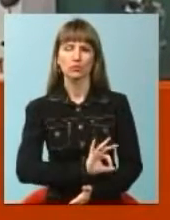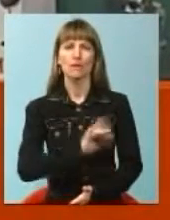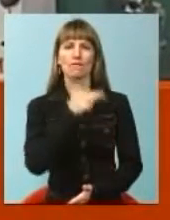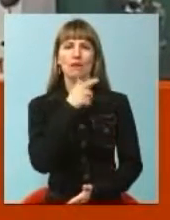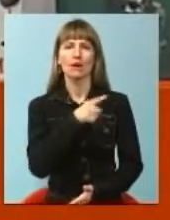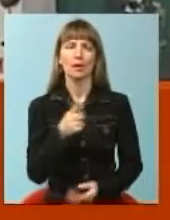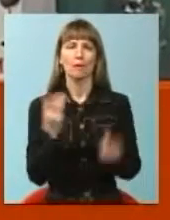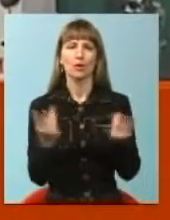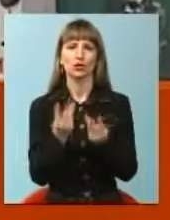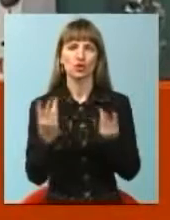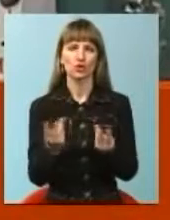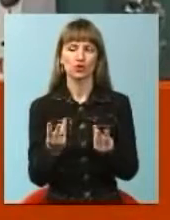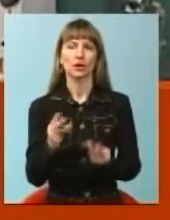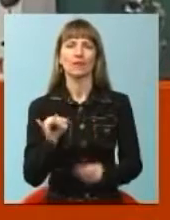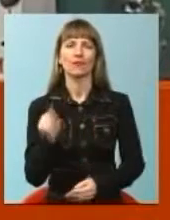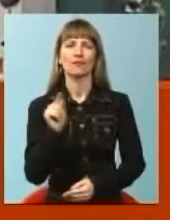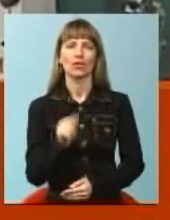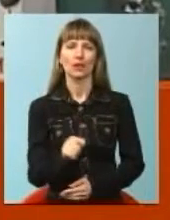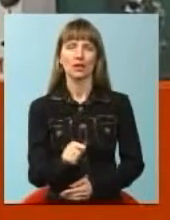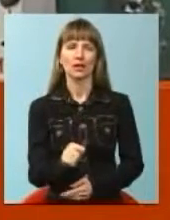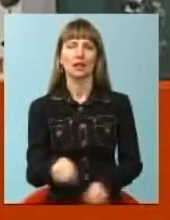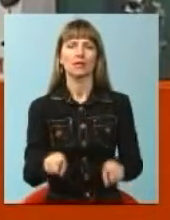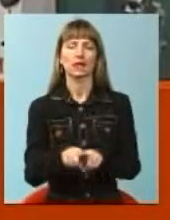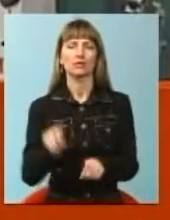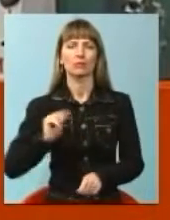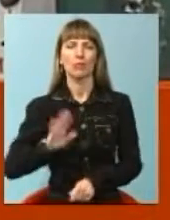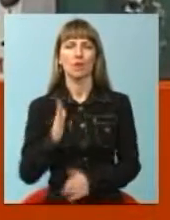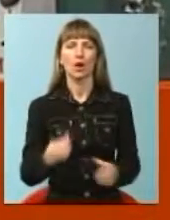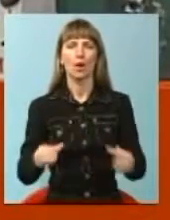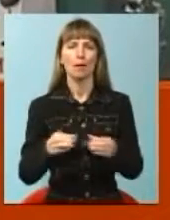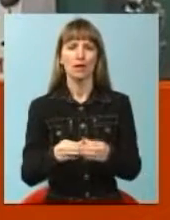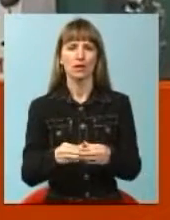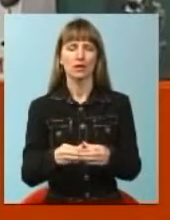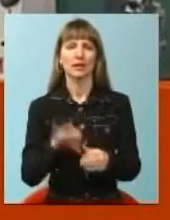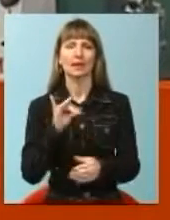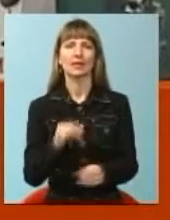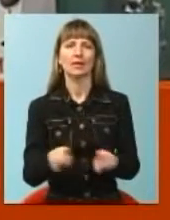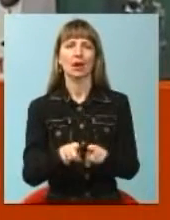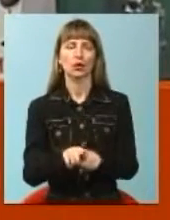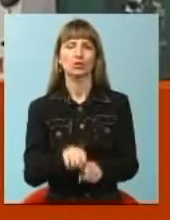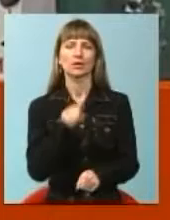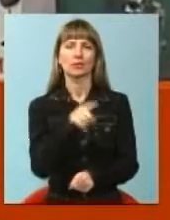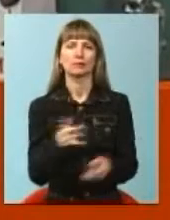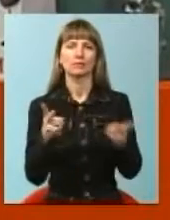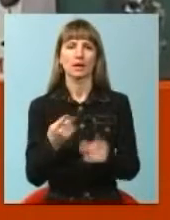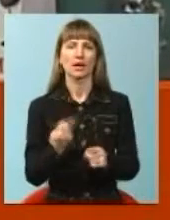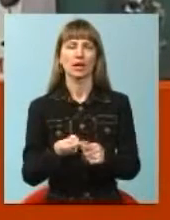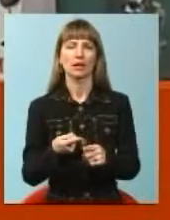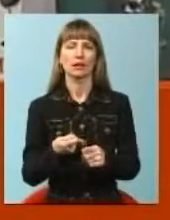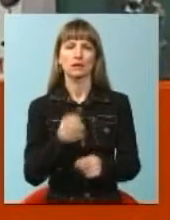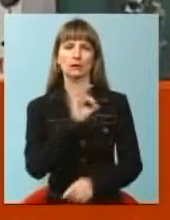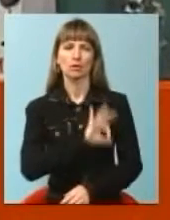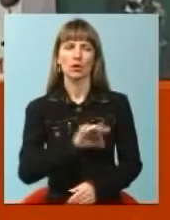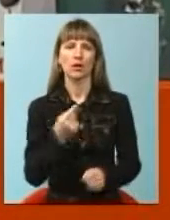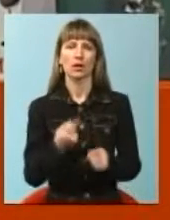час пожежі. Вони також працюють в команді, а також їм потрібно взаємодіяти з